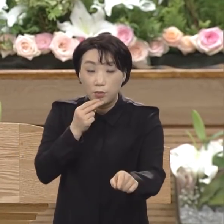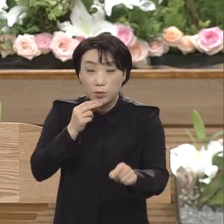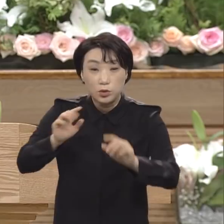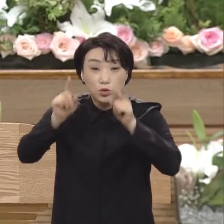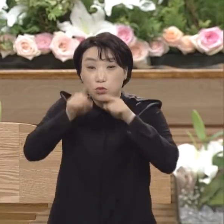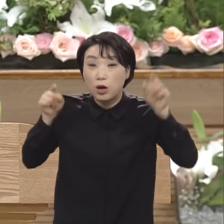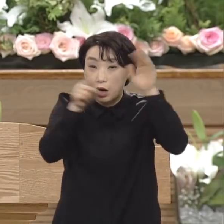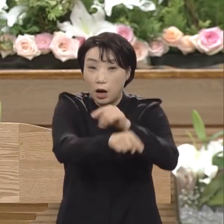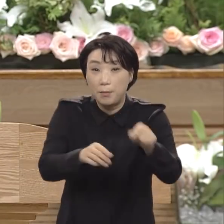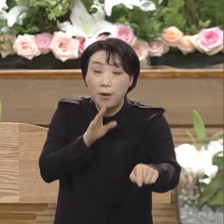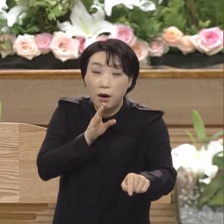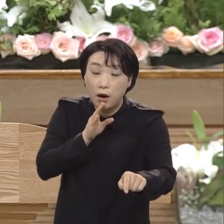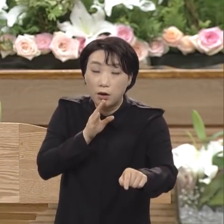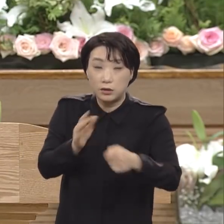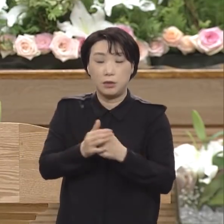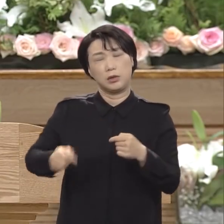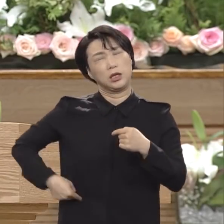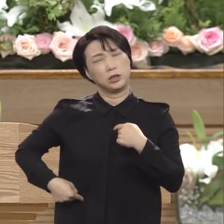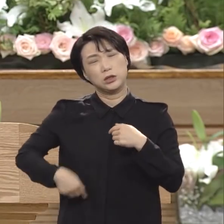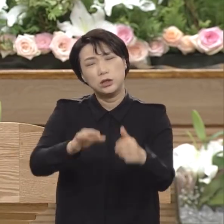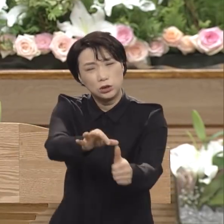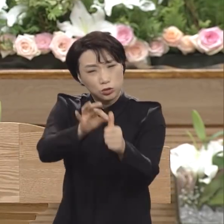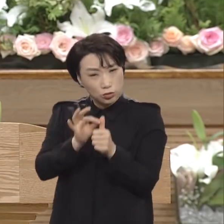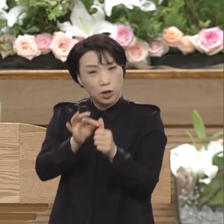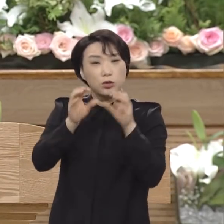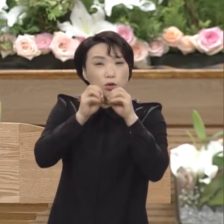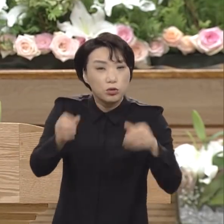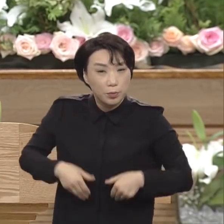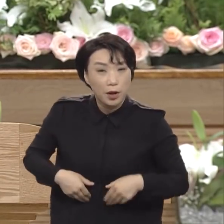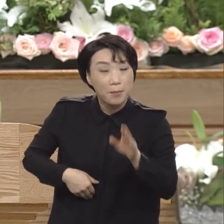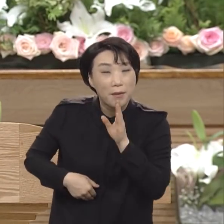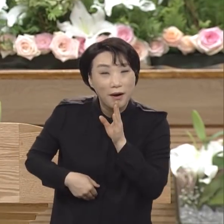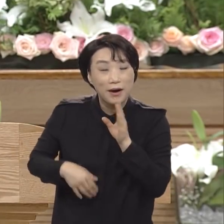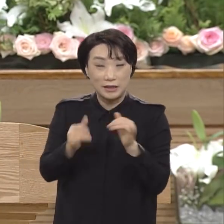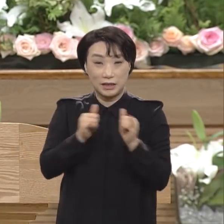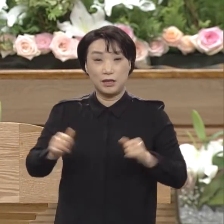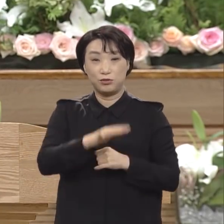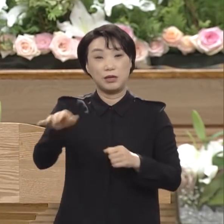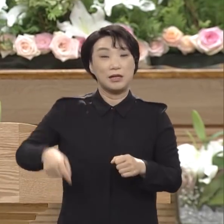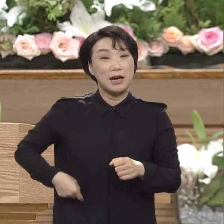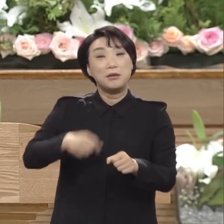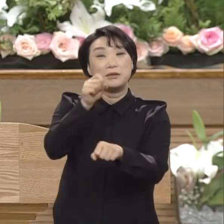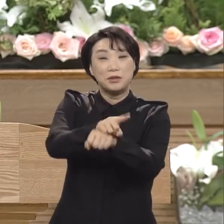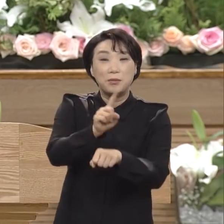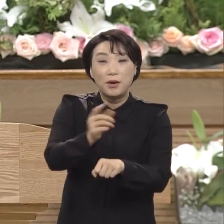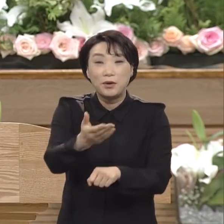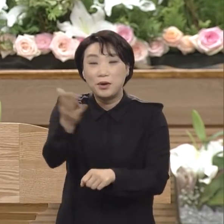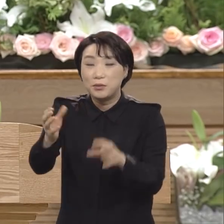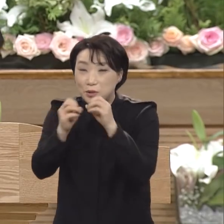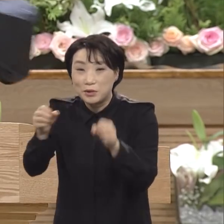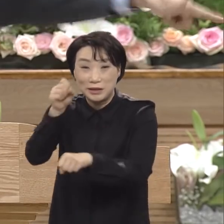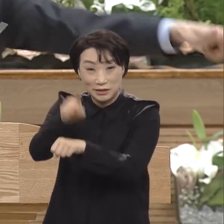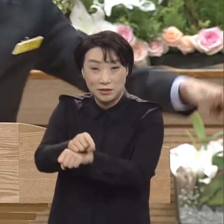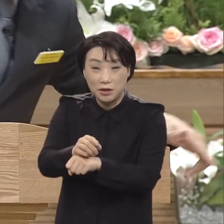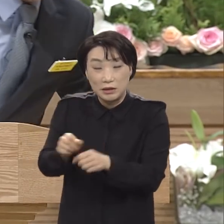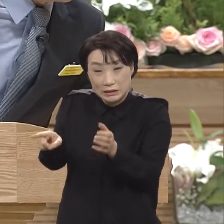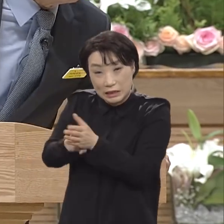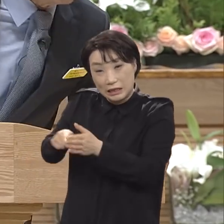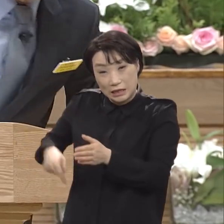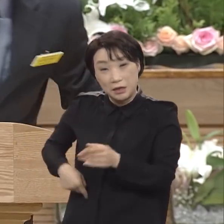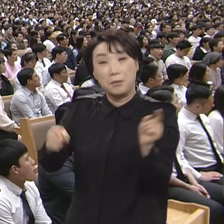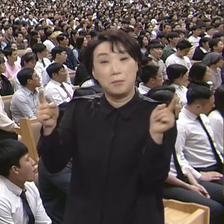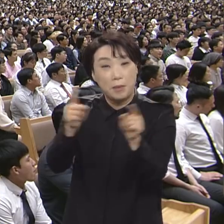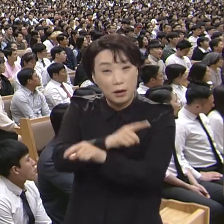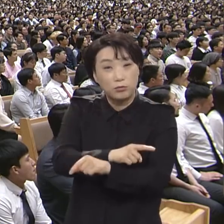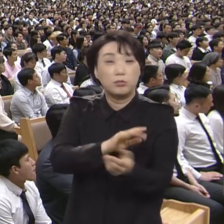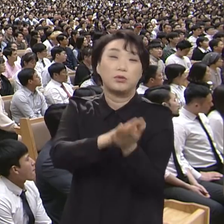살려내야 돼. 그게 인간에게 주신 양심의 특성이 전도의 특성으로, 신앙 양심으로 바뀌어야 된다 이